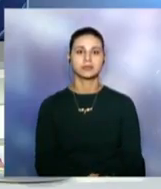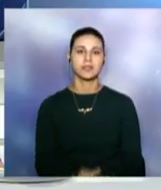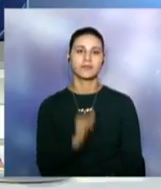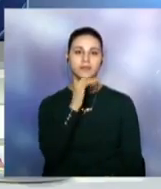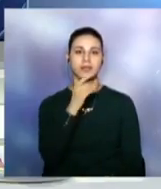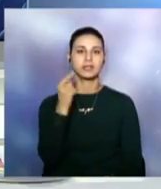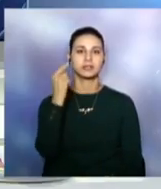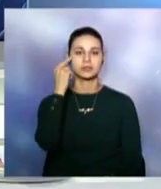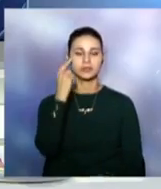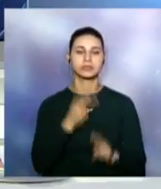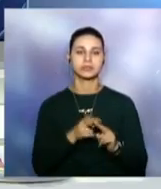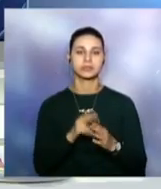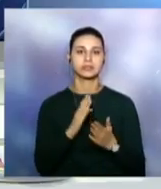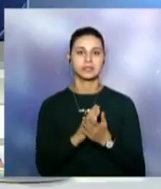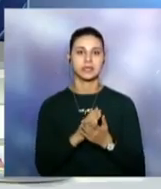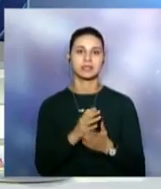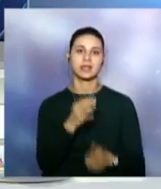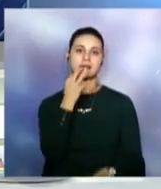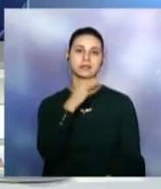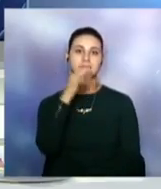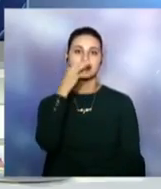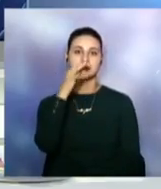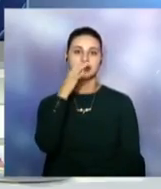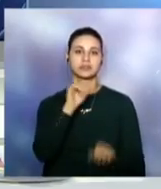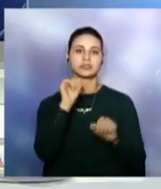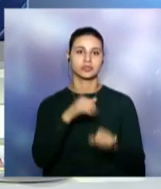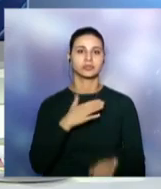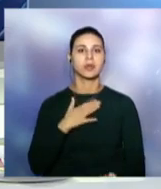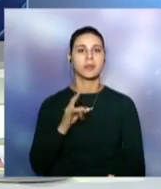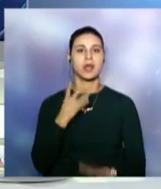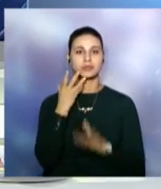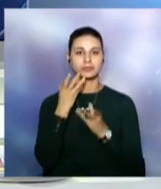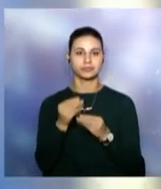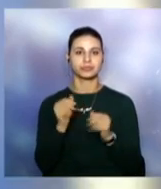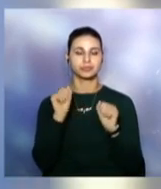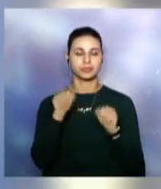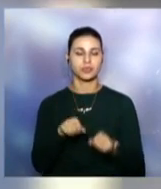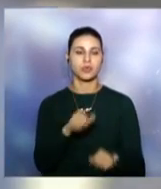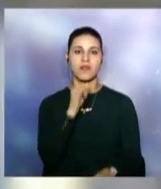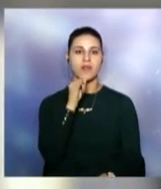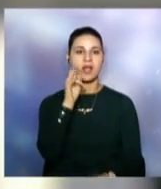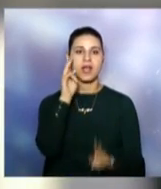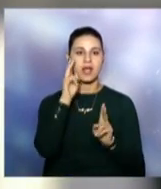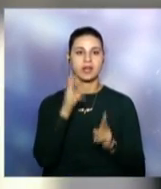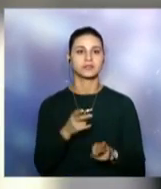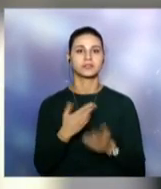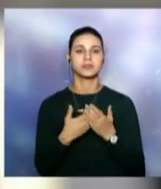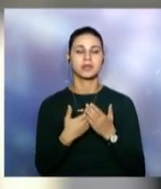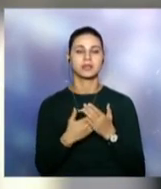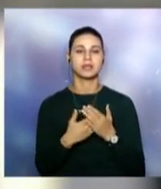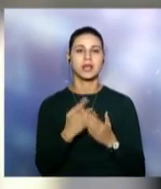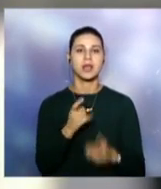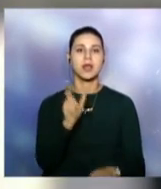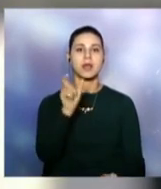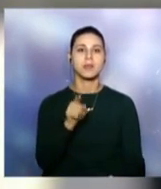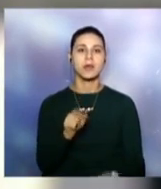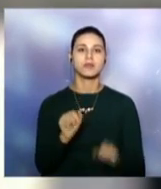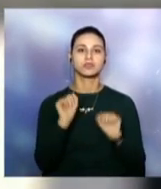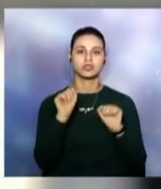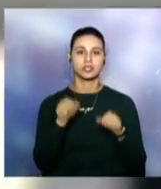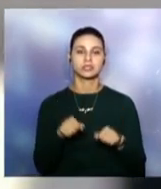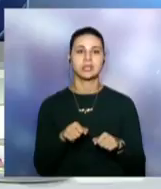გვეჩვენება, რომ ეს არის უწყინარი თავშესქცევა ჩვენთვისაც და ბავშვისთვისაც და ვერ ვაკონტროლებთ. მაგალითად, ბავშვს